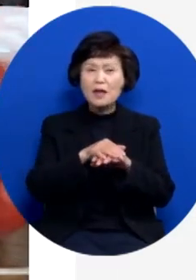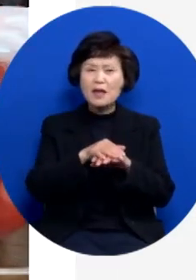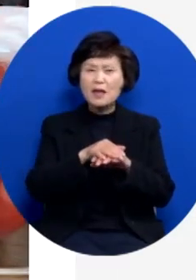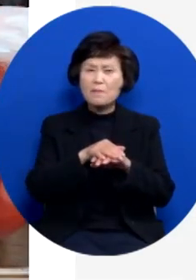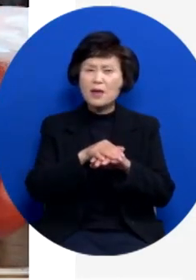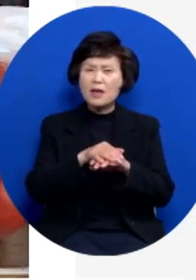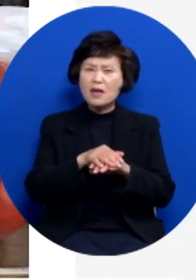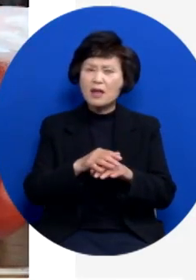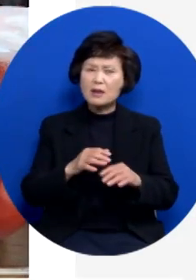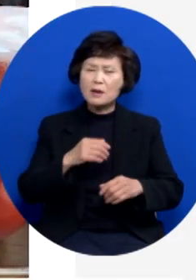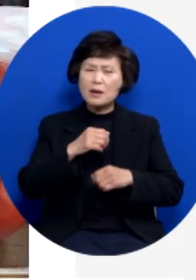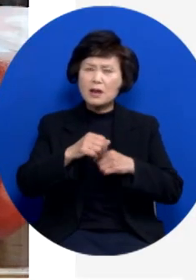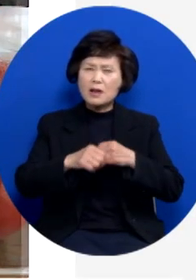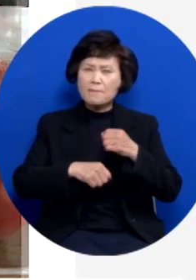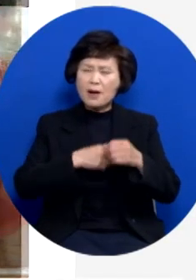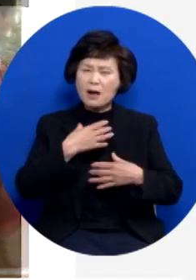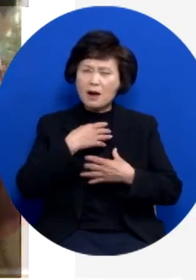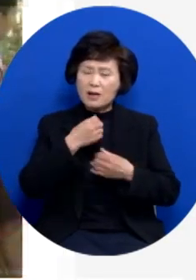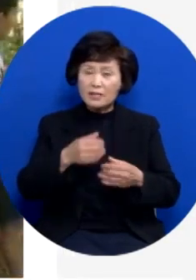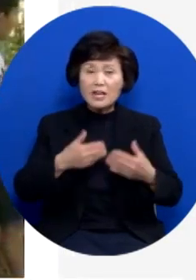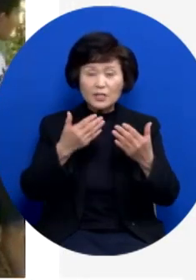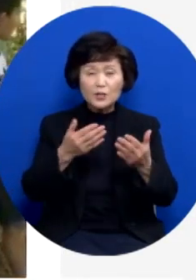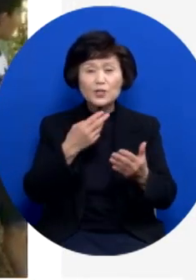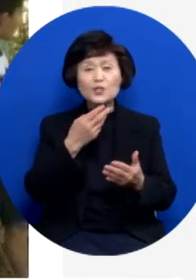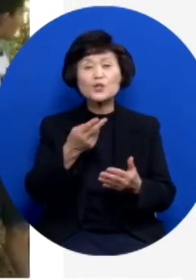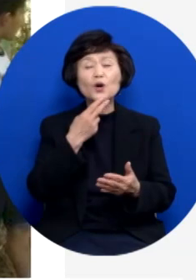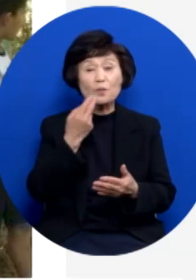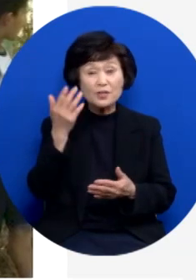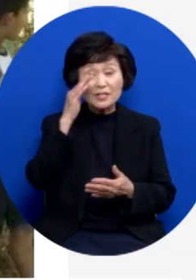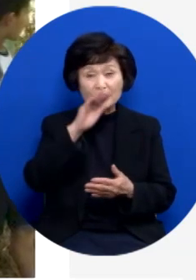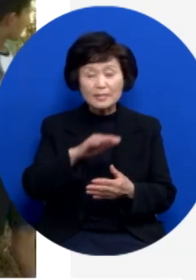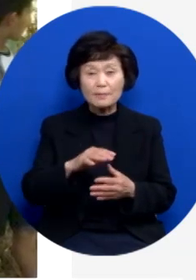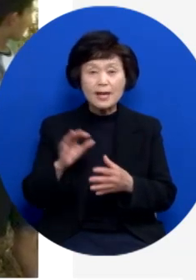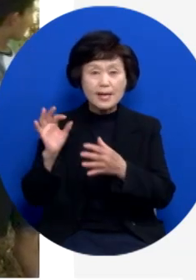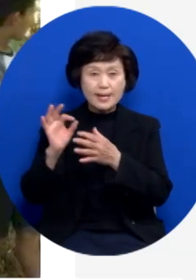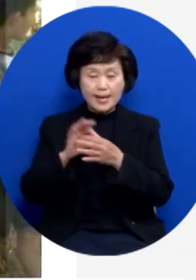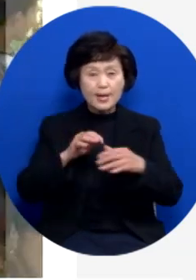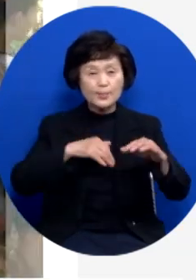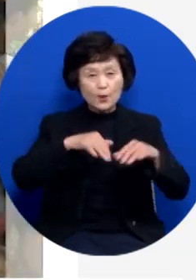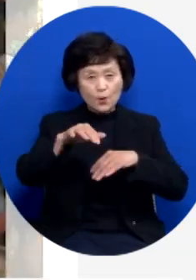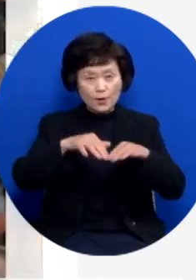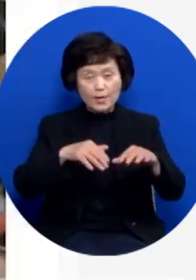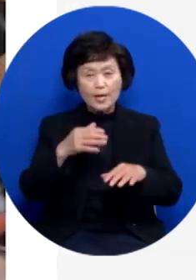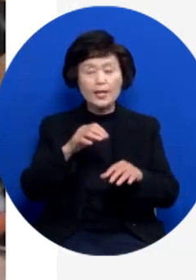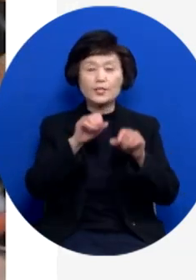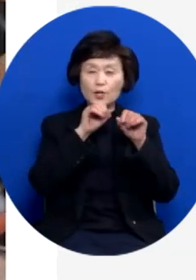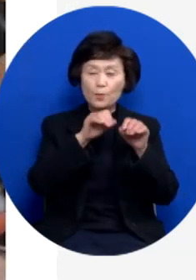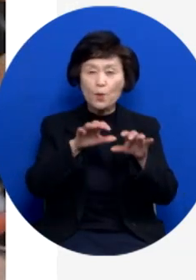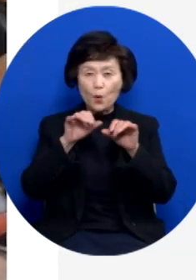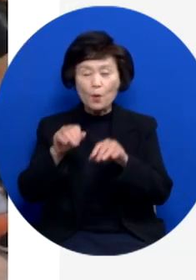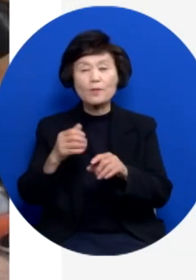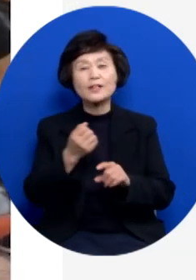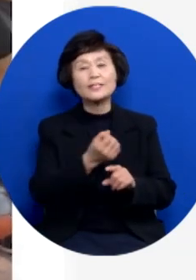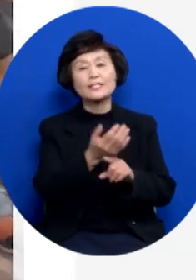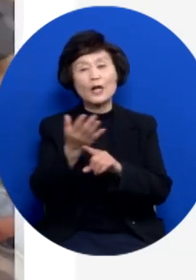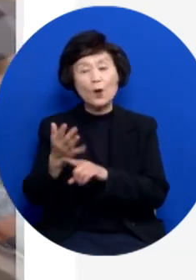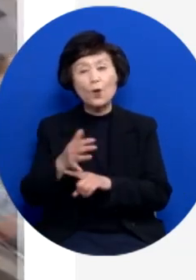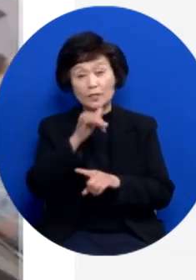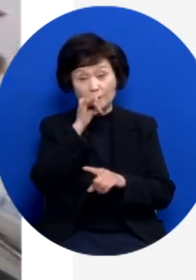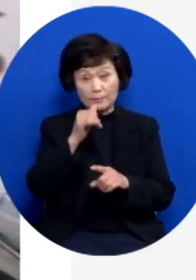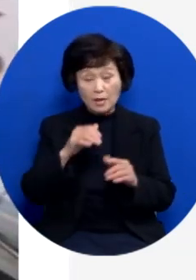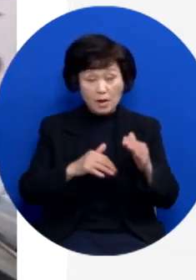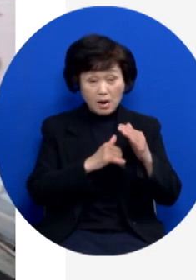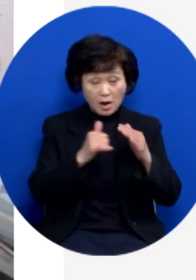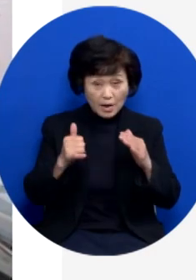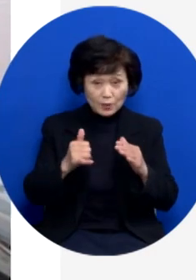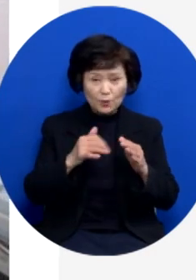팬데믹 기간에도 목포 하나교회는 거리로 나가 전도 사역을 이어갔습니다. 가족과 이웃들을 교회로 인도하고